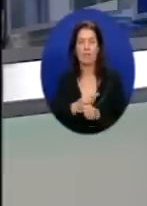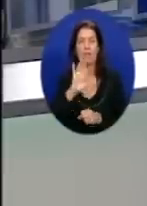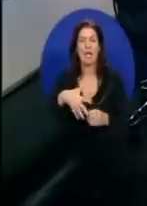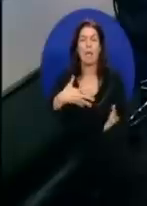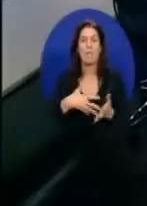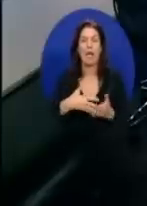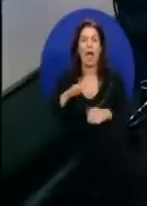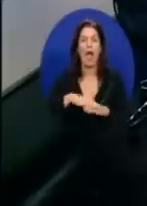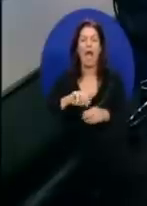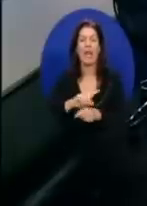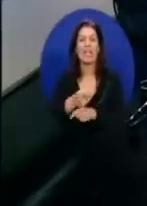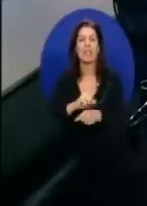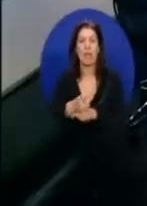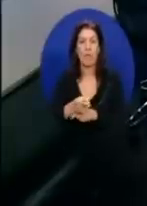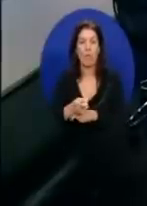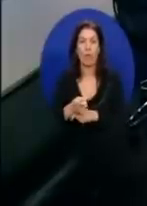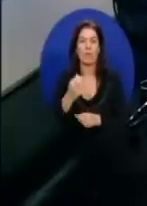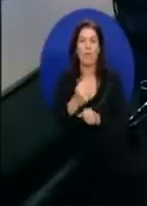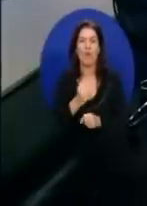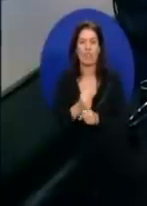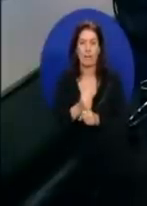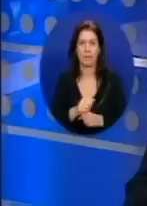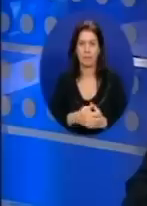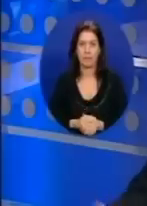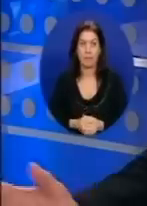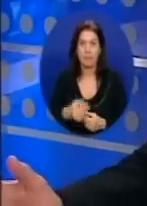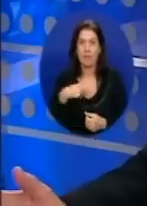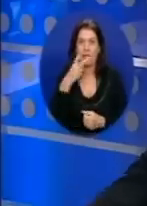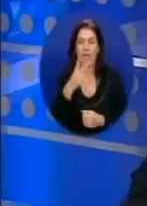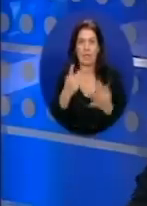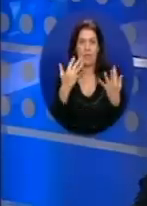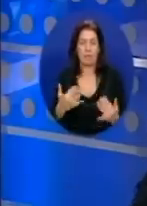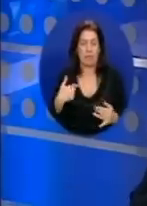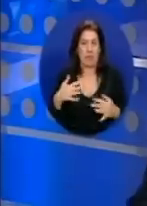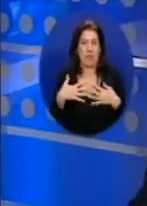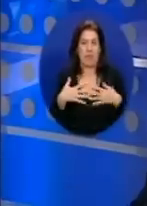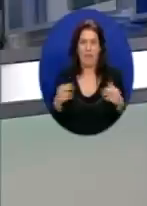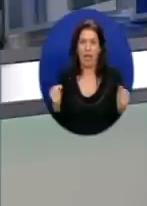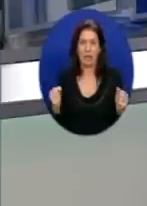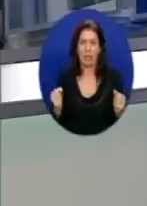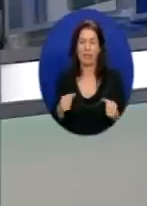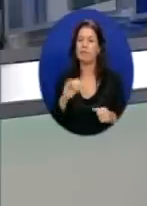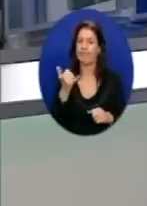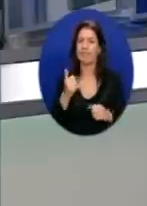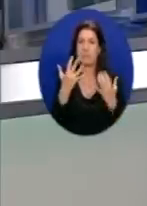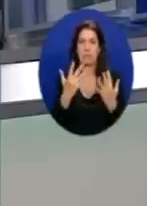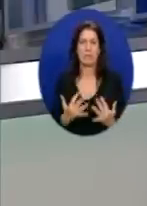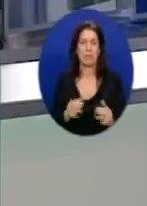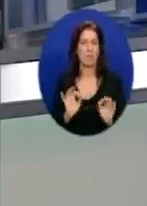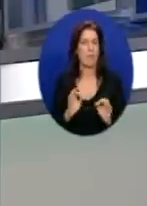פרופסור. כמה מספרים? מבהיל? אני ראיתי אותם, הם מבהילים. כן, המספרים הם מאוד